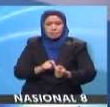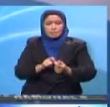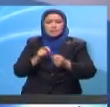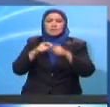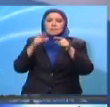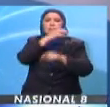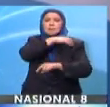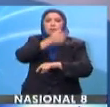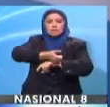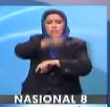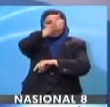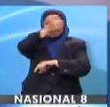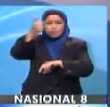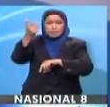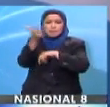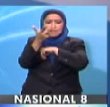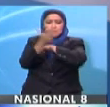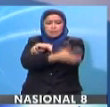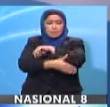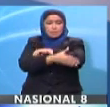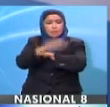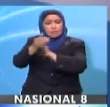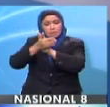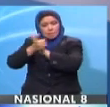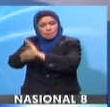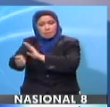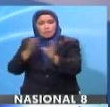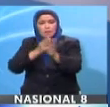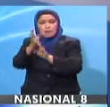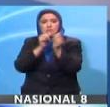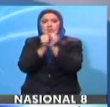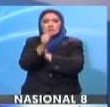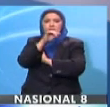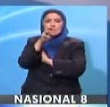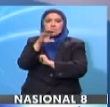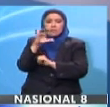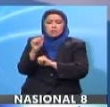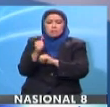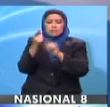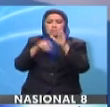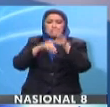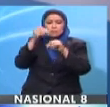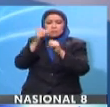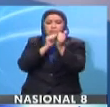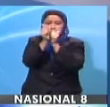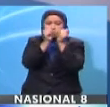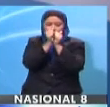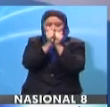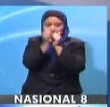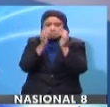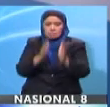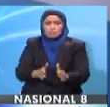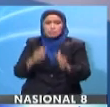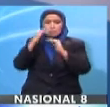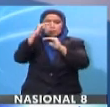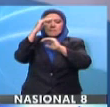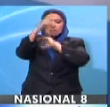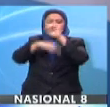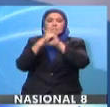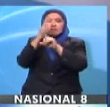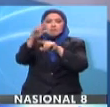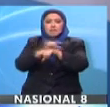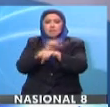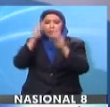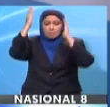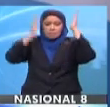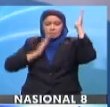negara di samping itu kepakaran bidang sukan Jamaika terutama melahirkan atlet olahraga bertaraf dunia akan digunakan Malaysia sebagai platform